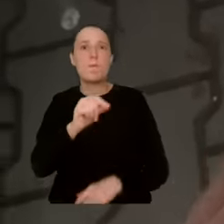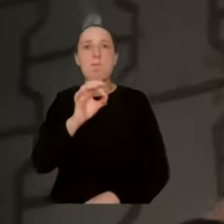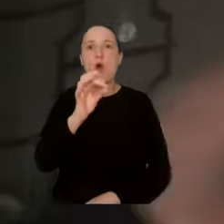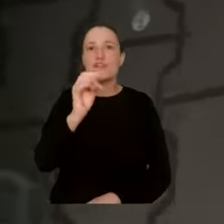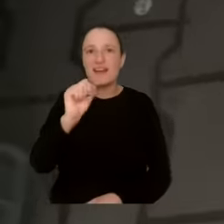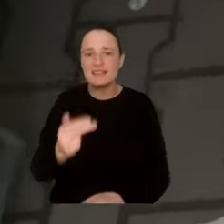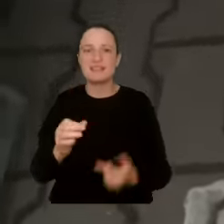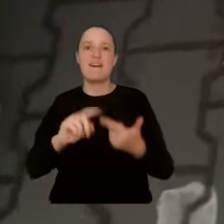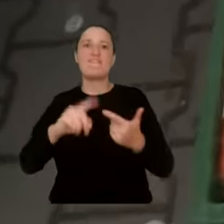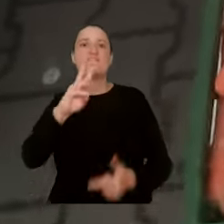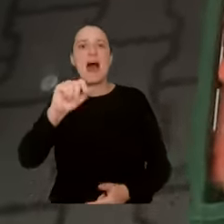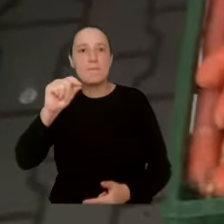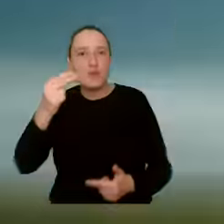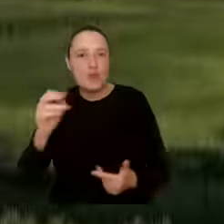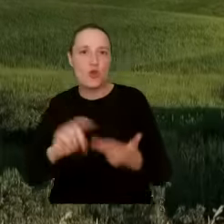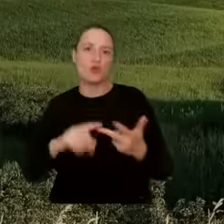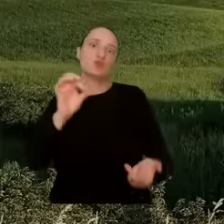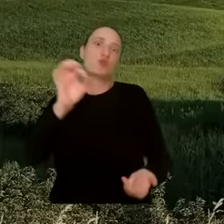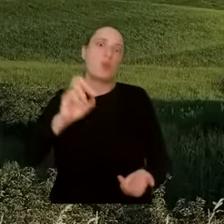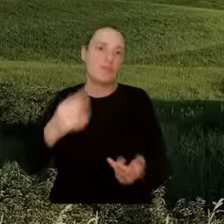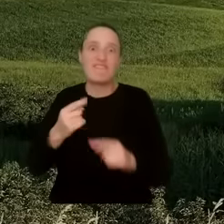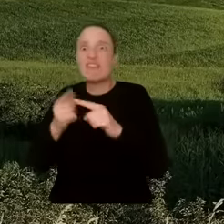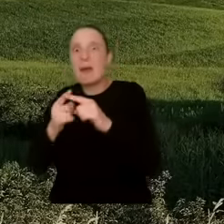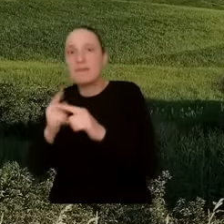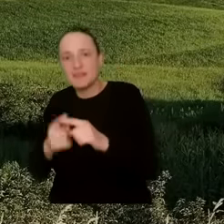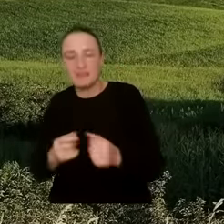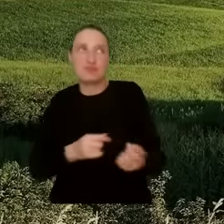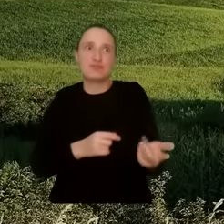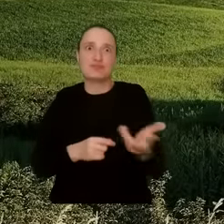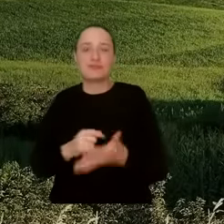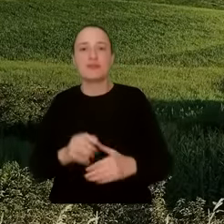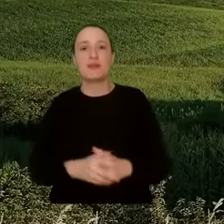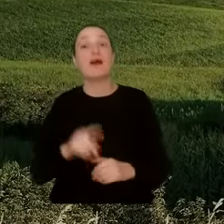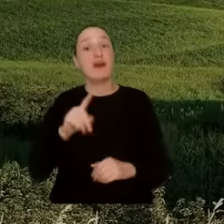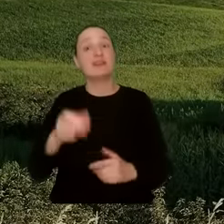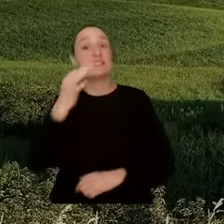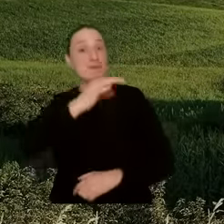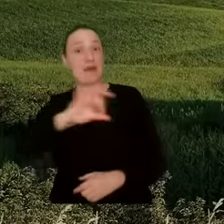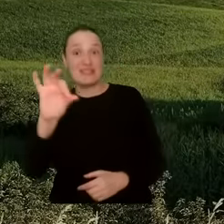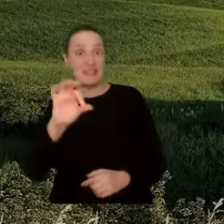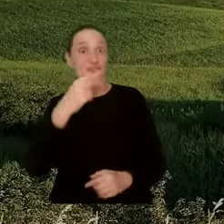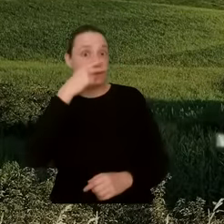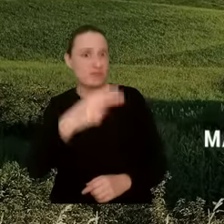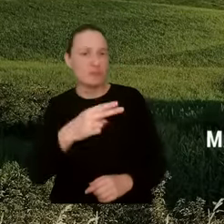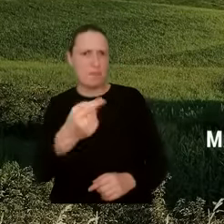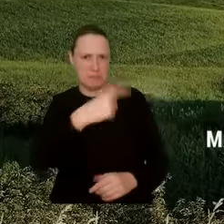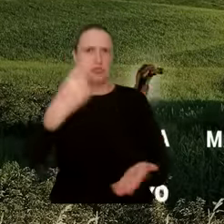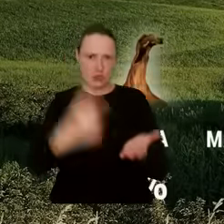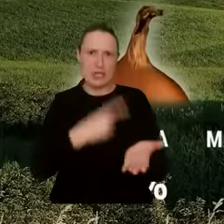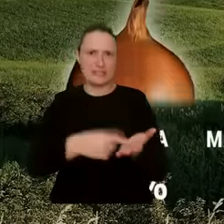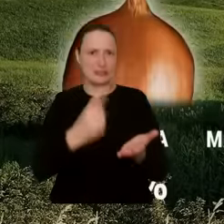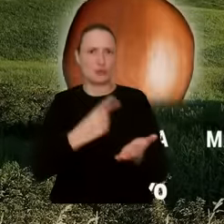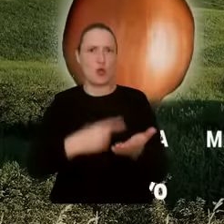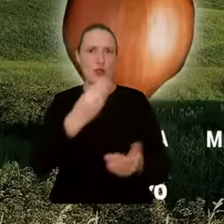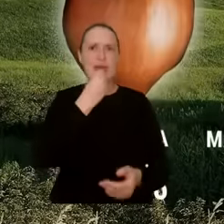sodu. No i witaminki. Rzecz jasna. Na szczęście, jako rzeczą specjaliści, po marchew sięgamy dosyć często. Przed nią tylko cebula, a